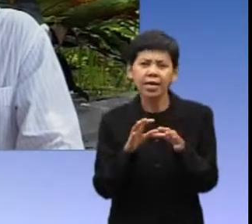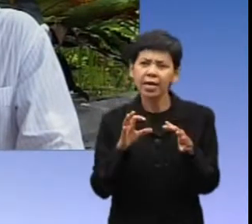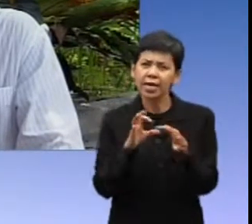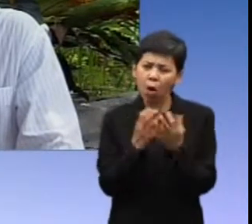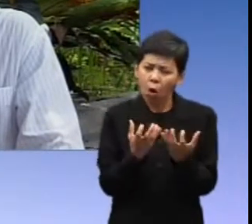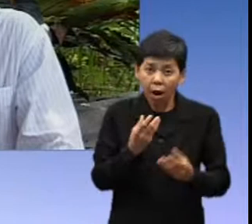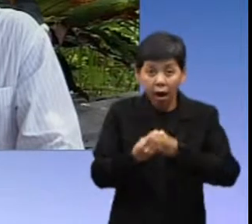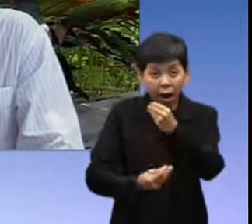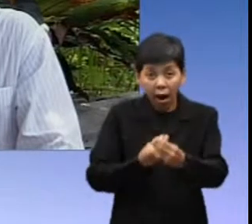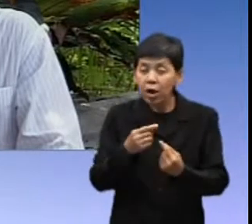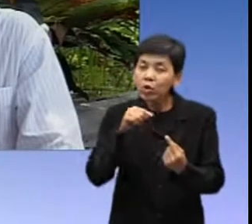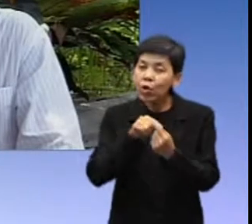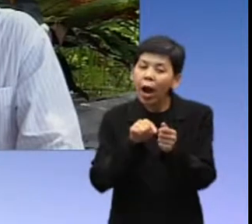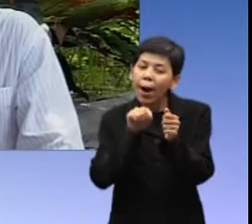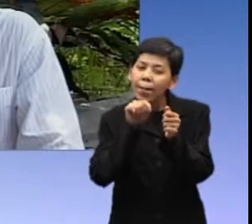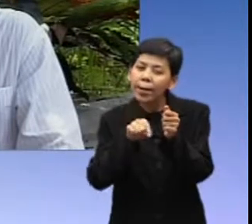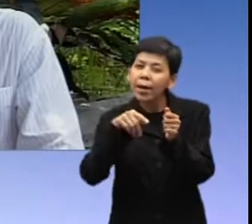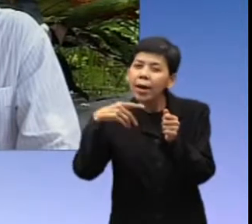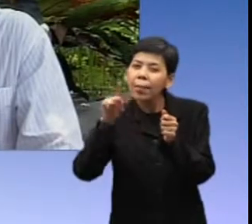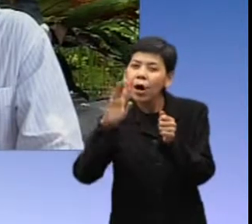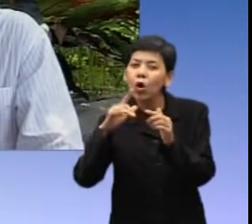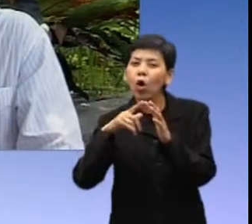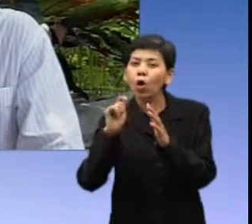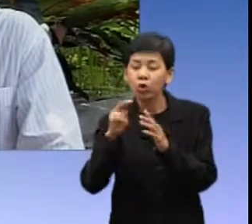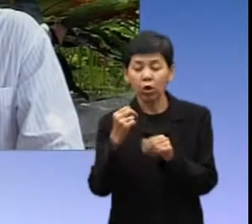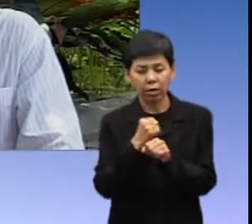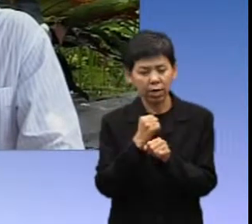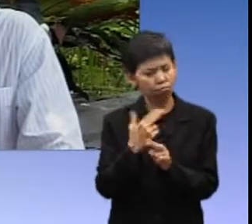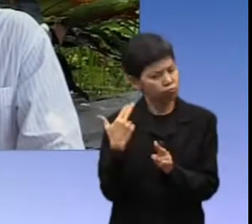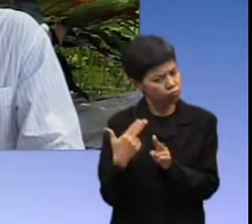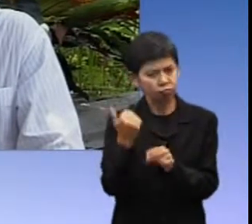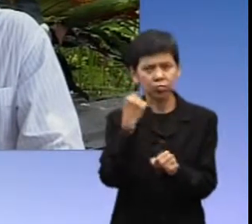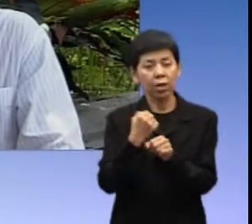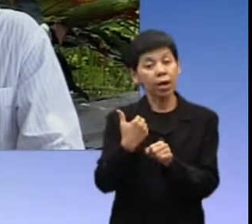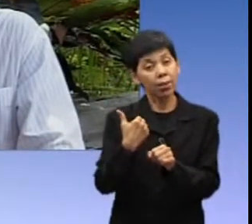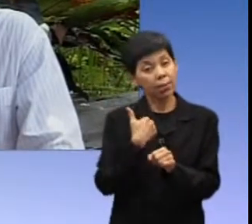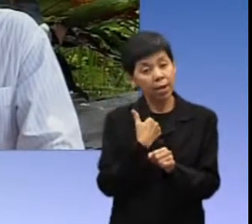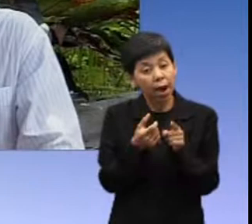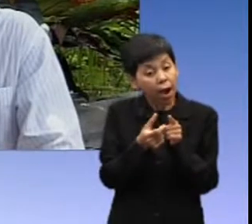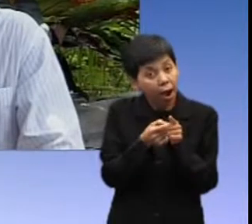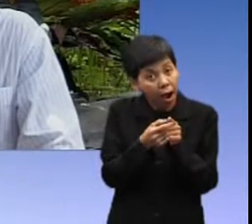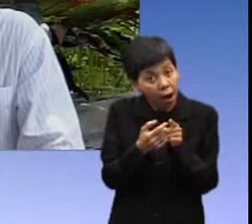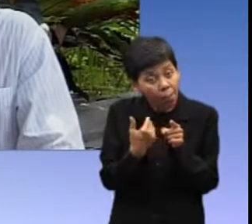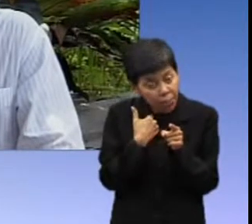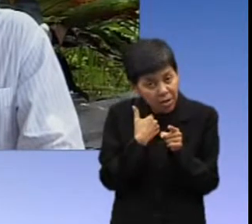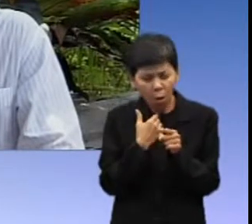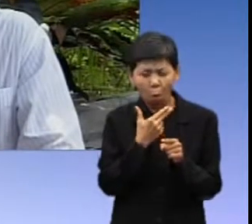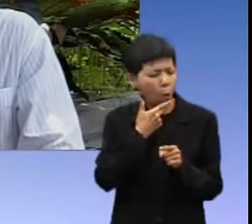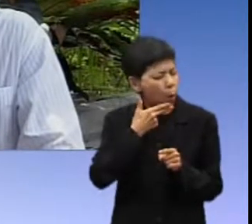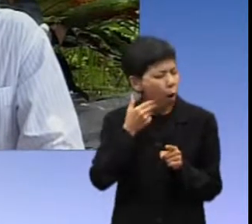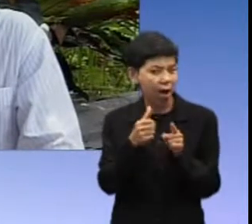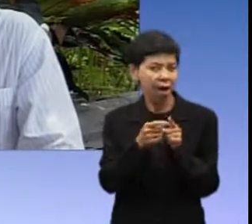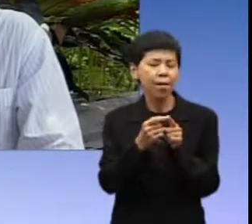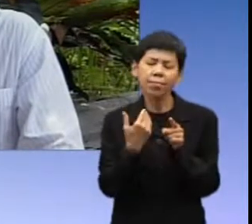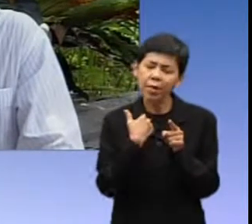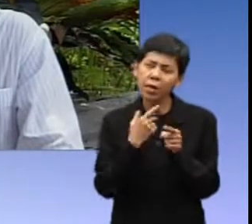ศูนย์รวมสินค้าที่อยู่ในเขตอำเภอปากช่องทั้งหมดที่เป็นของดีที่อย่างเช่นข้าวโพดพันธุ์ที่หว